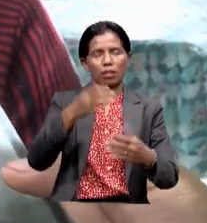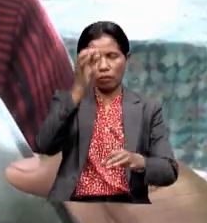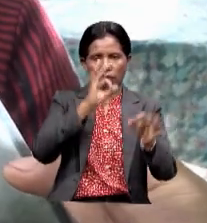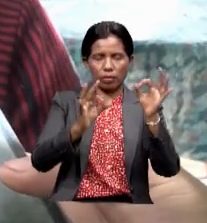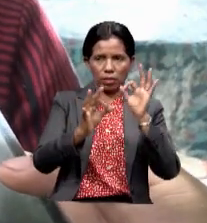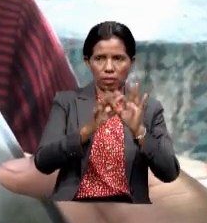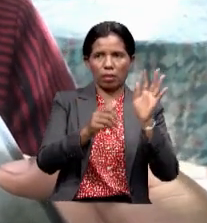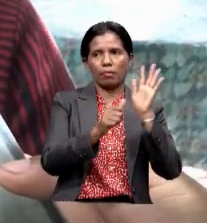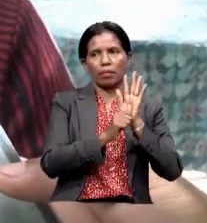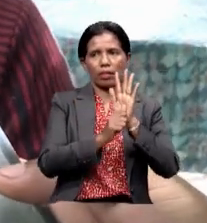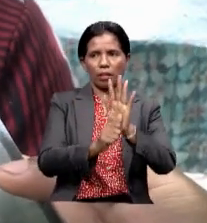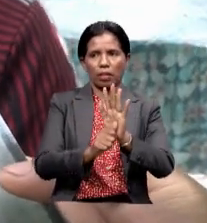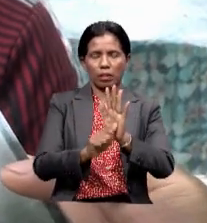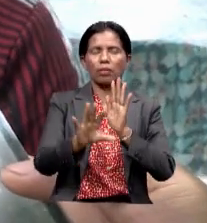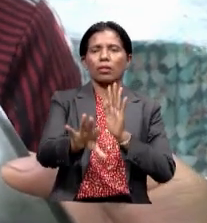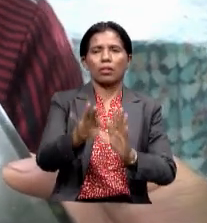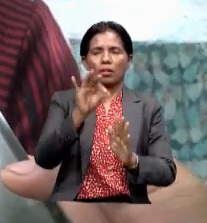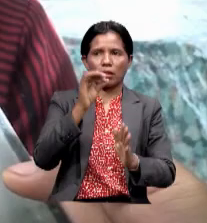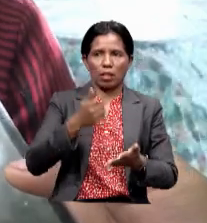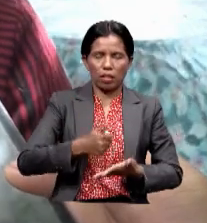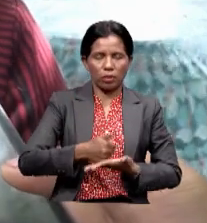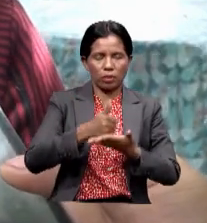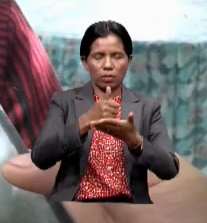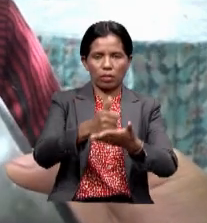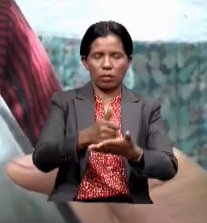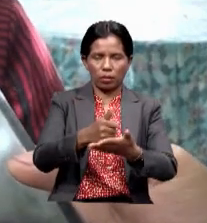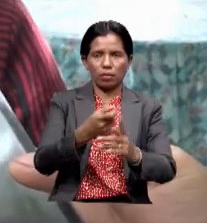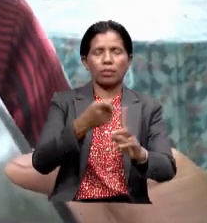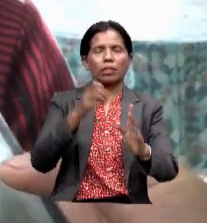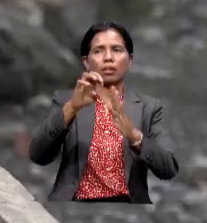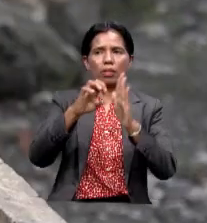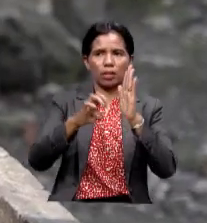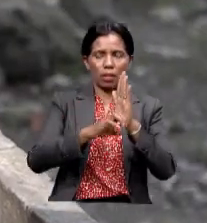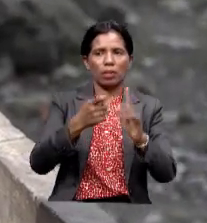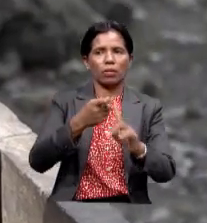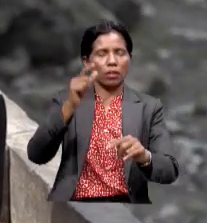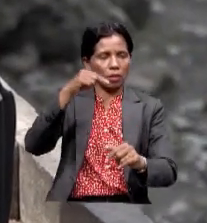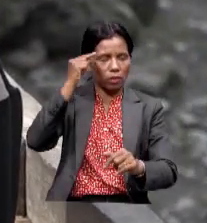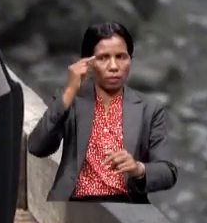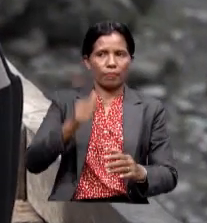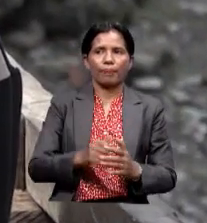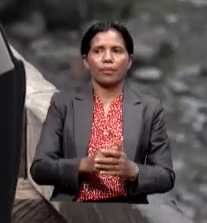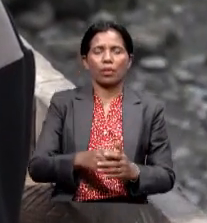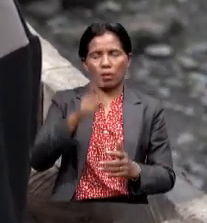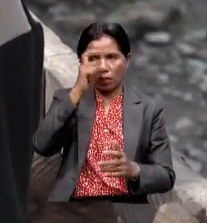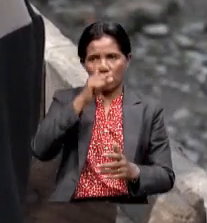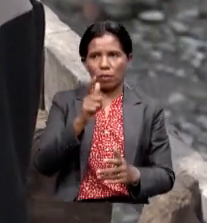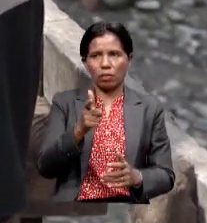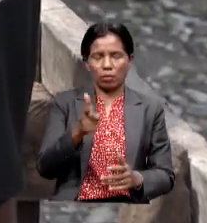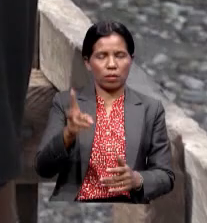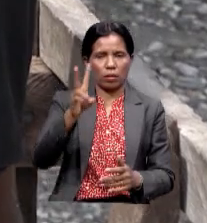ni apresenta pasti ni sihetan ajudu si si estado si governo. Adiolinda Huidadi ruanu resin